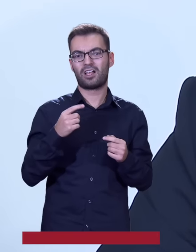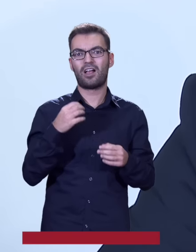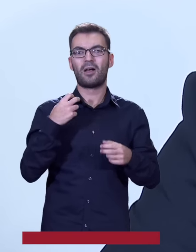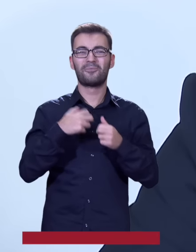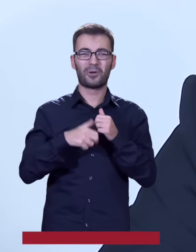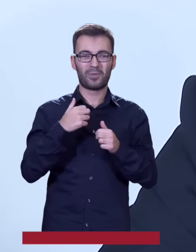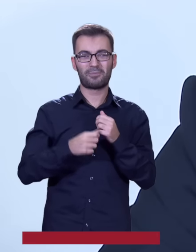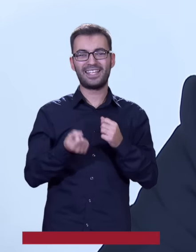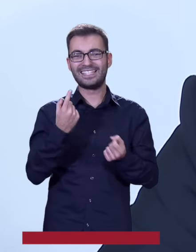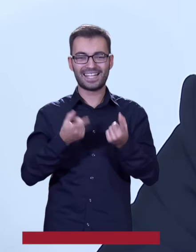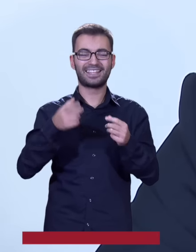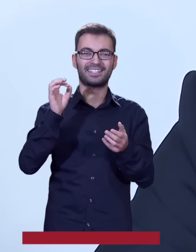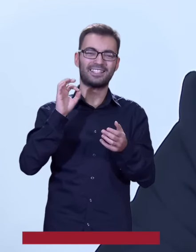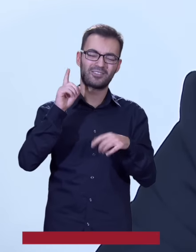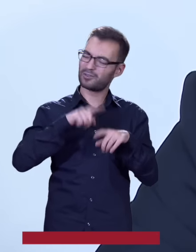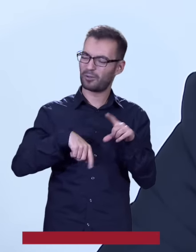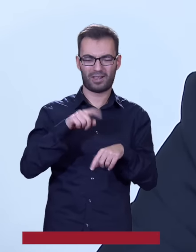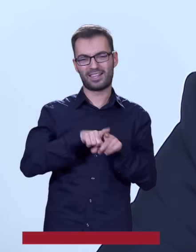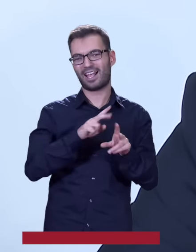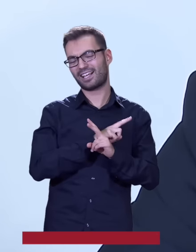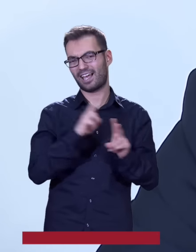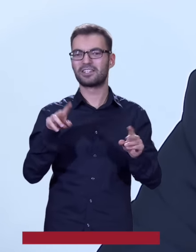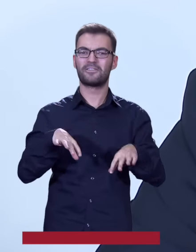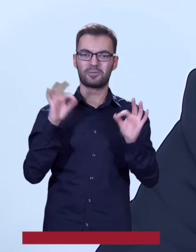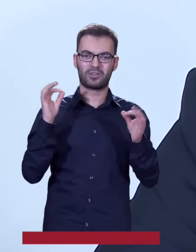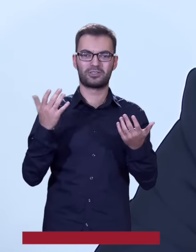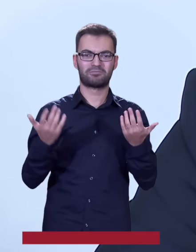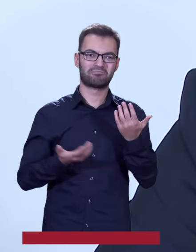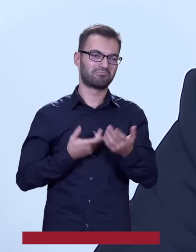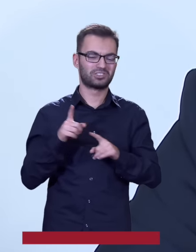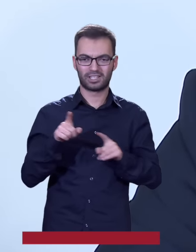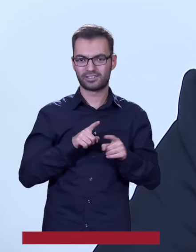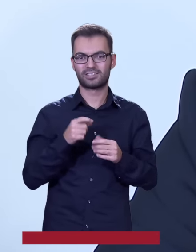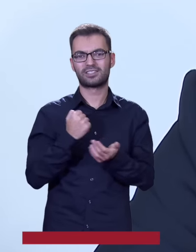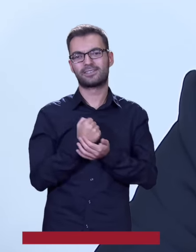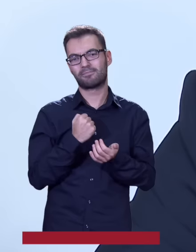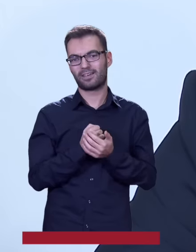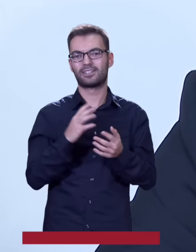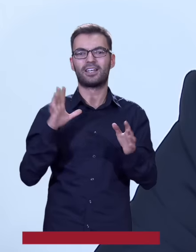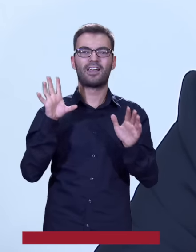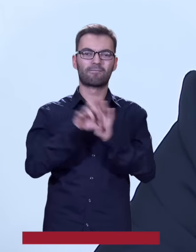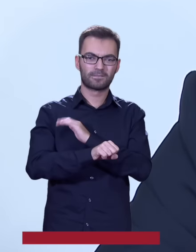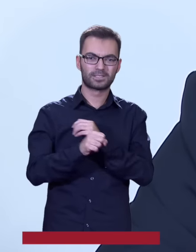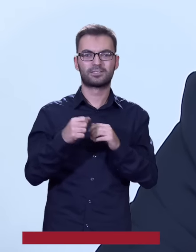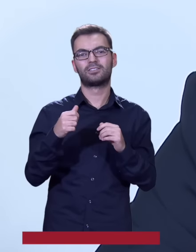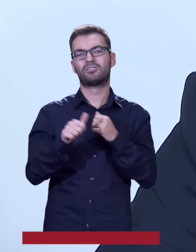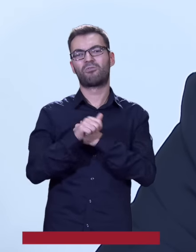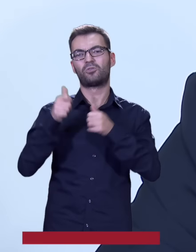jak przy każdych wyborach, czyli kwestia zniszczeń dotyczących